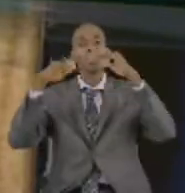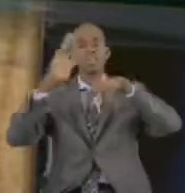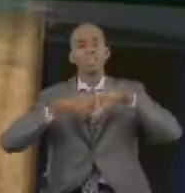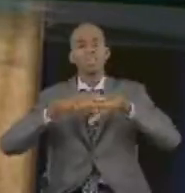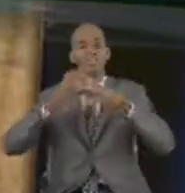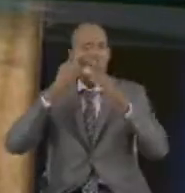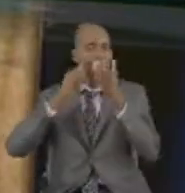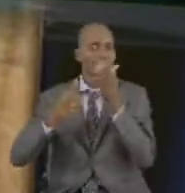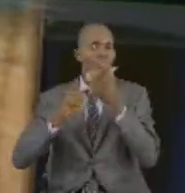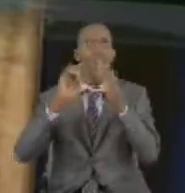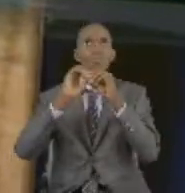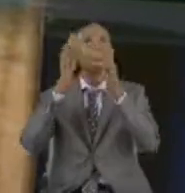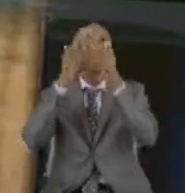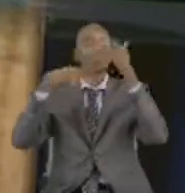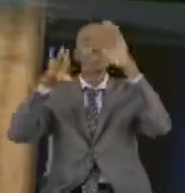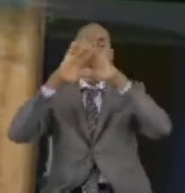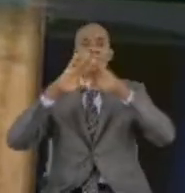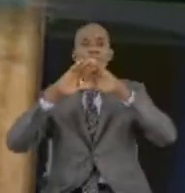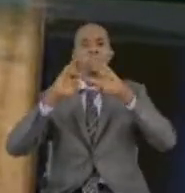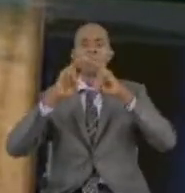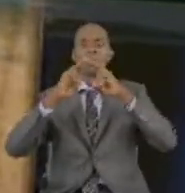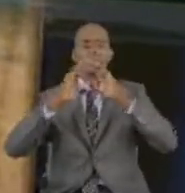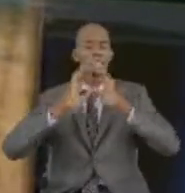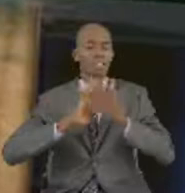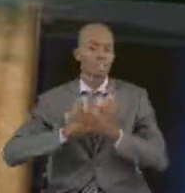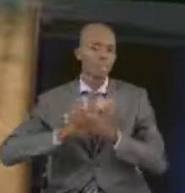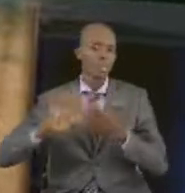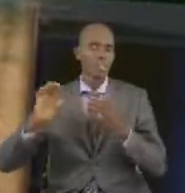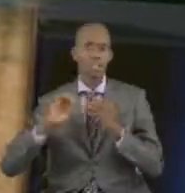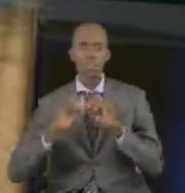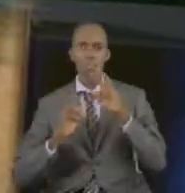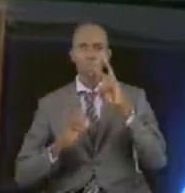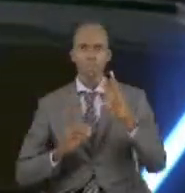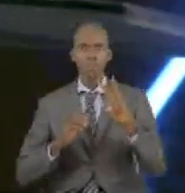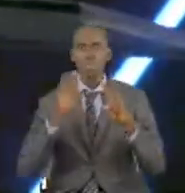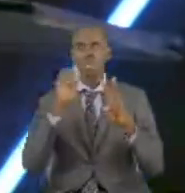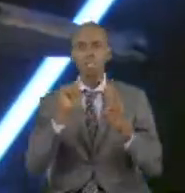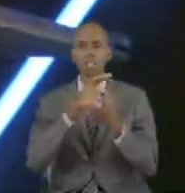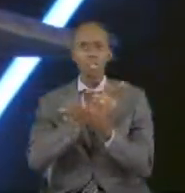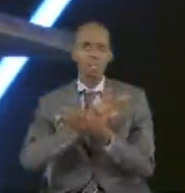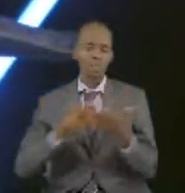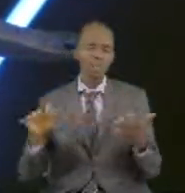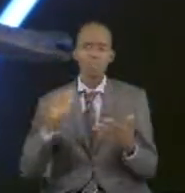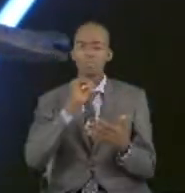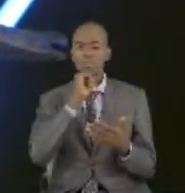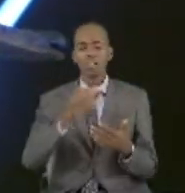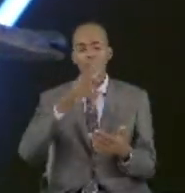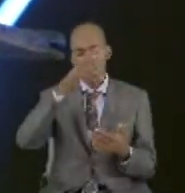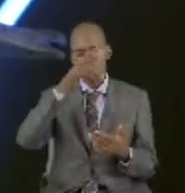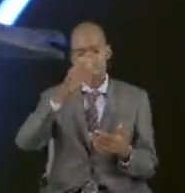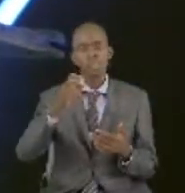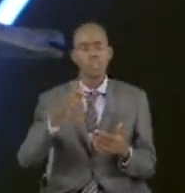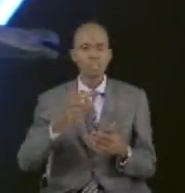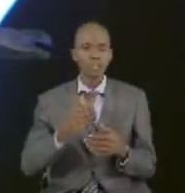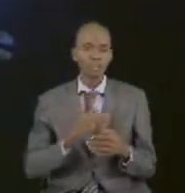enregistre au ciel noter aussi elle très clair deuxième élément nous voyons la